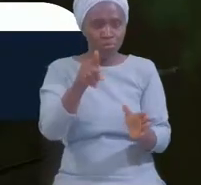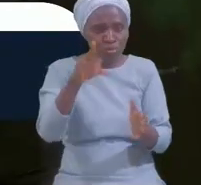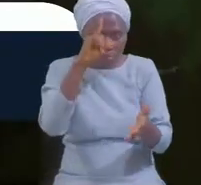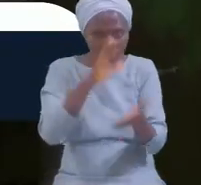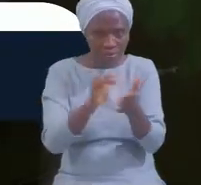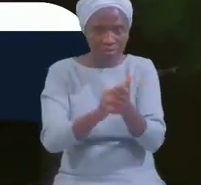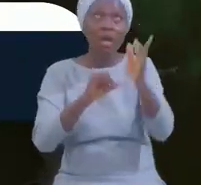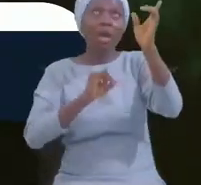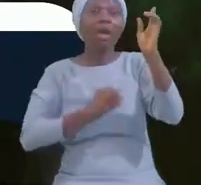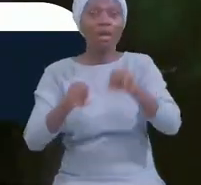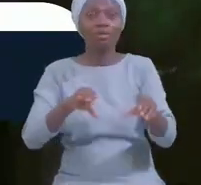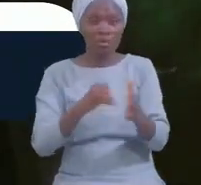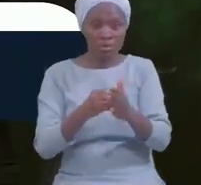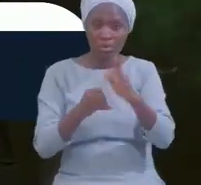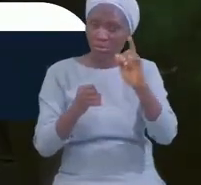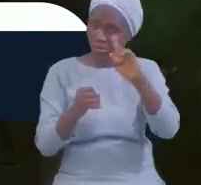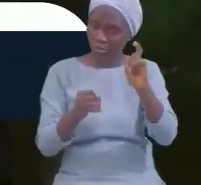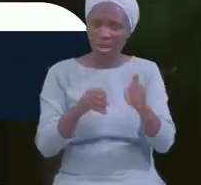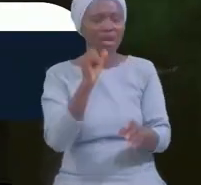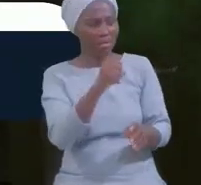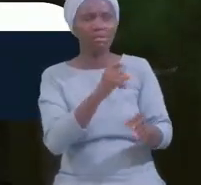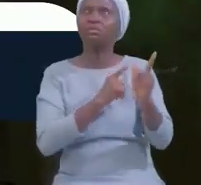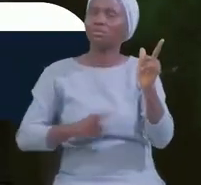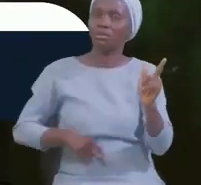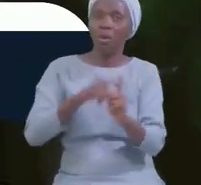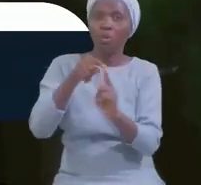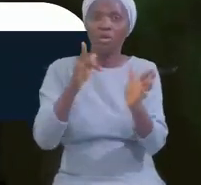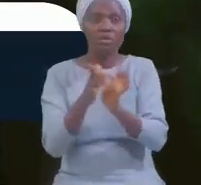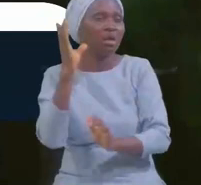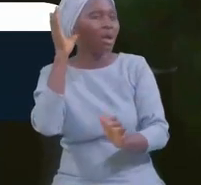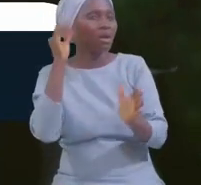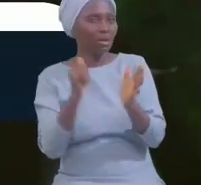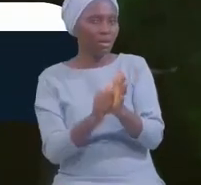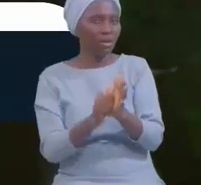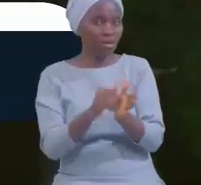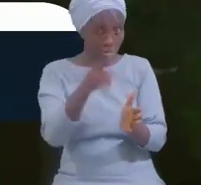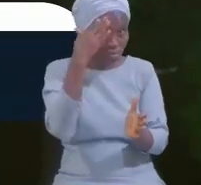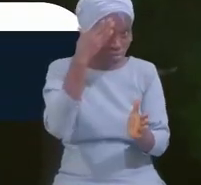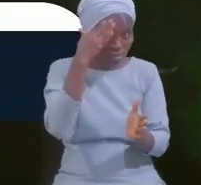tu crois que je puisse faire ceci? Oui, Seigneur, lorsque Jésus entend cela, est-ce que vous savez